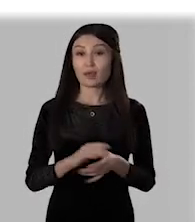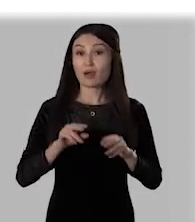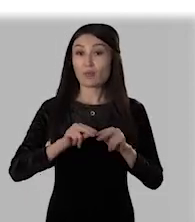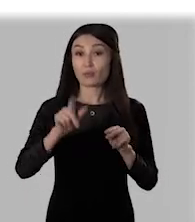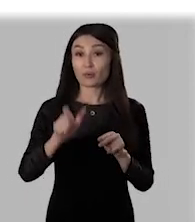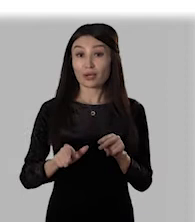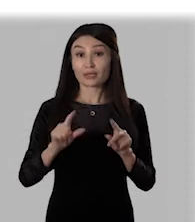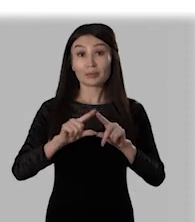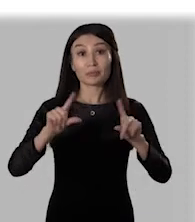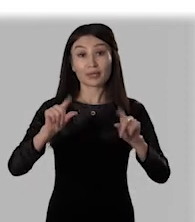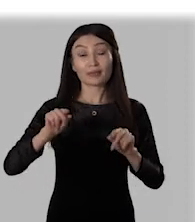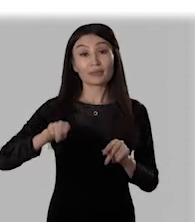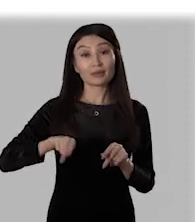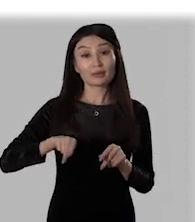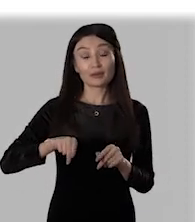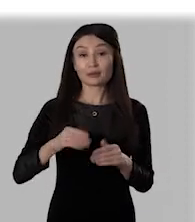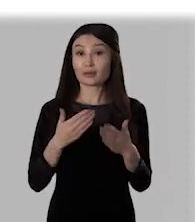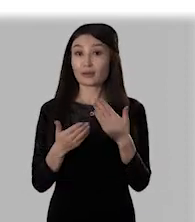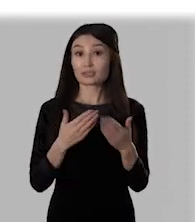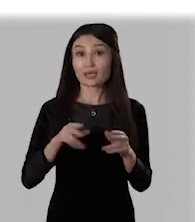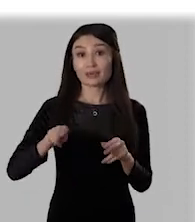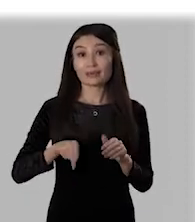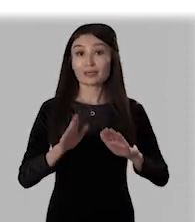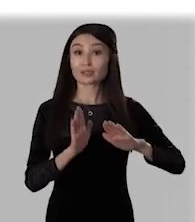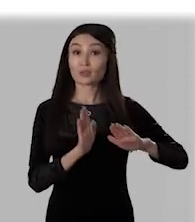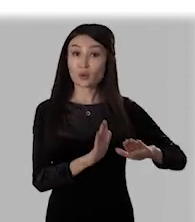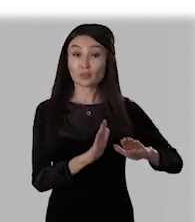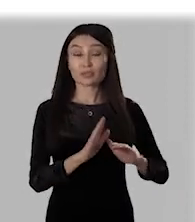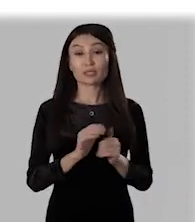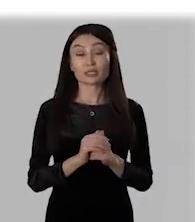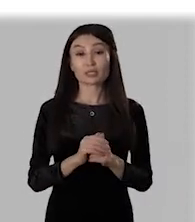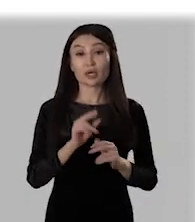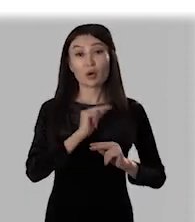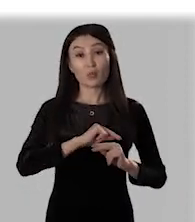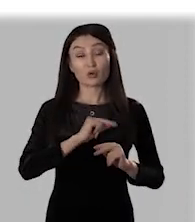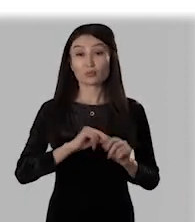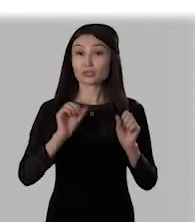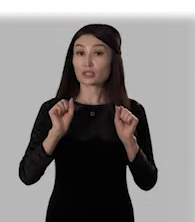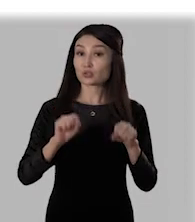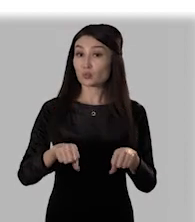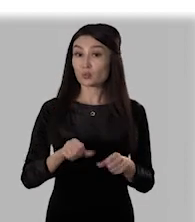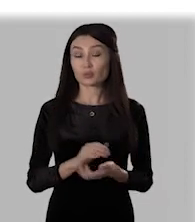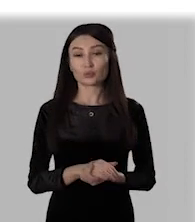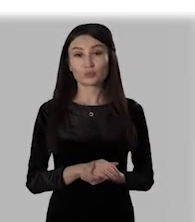Мугалим мектептин директору же директордун орун басары болуп иштеши мүмкүн.